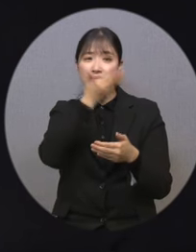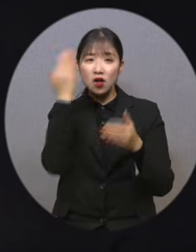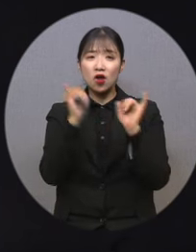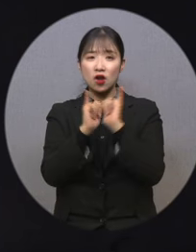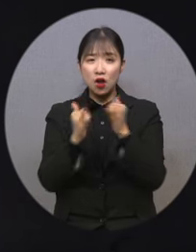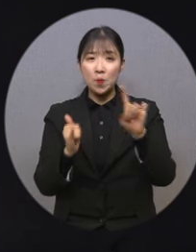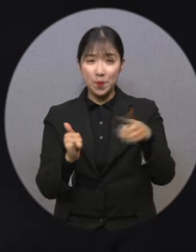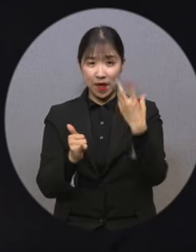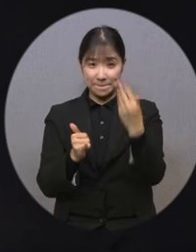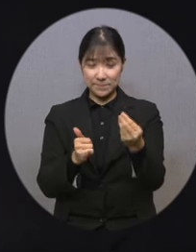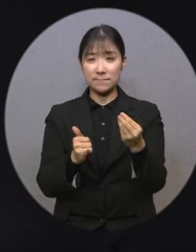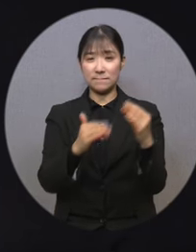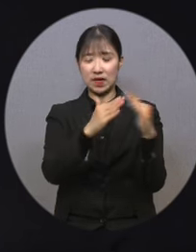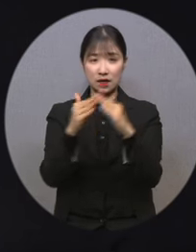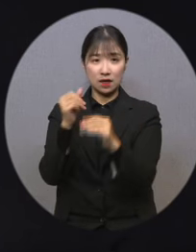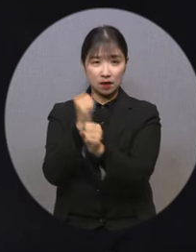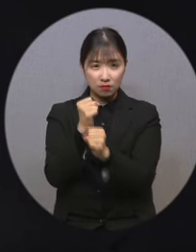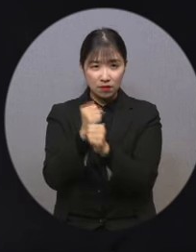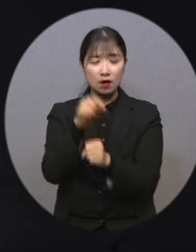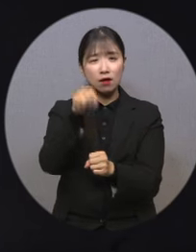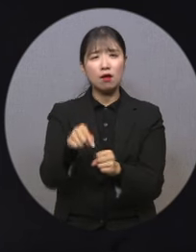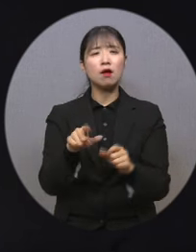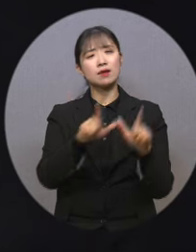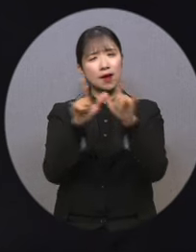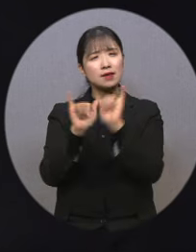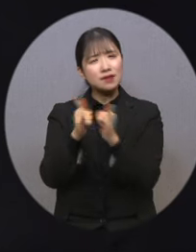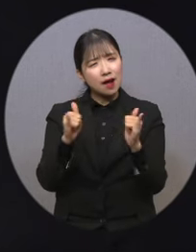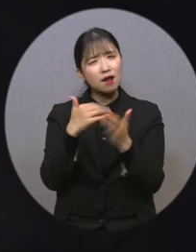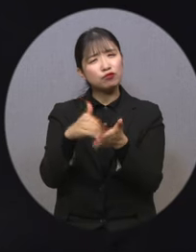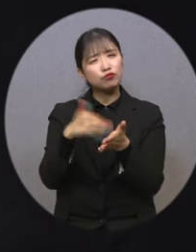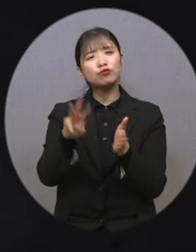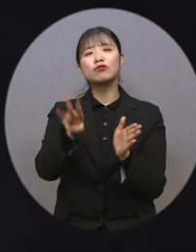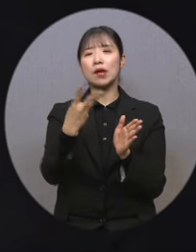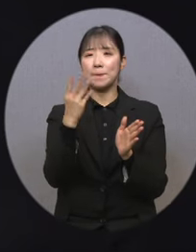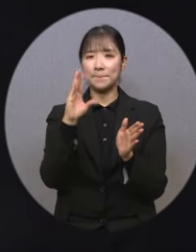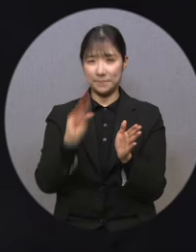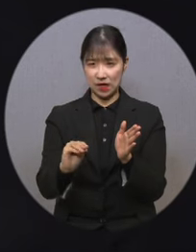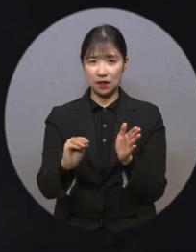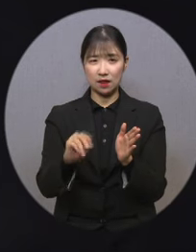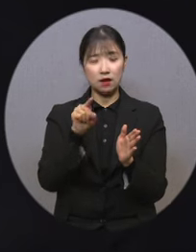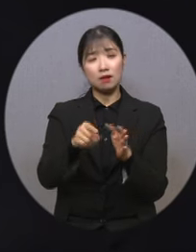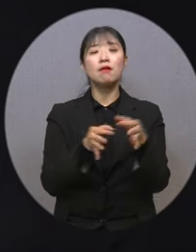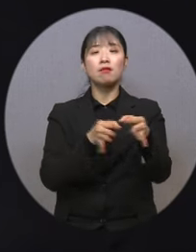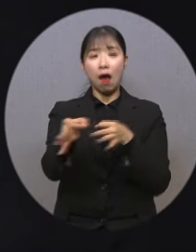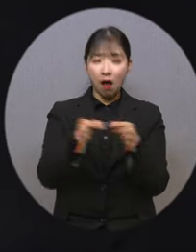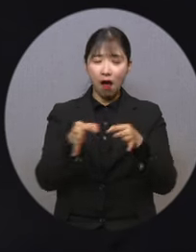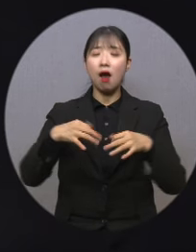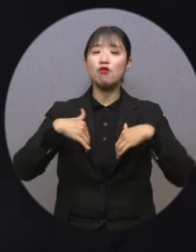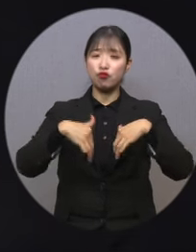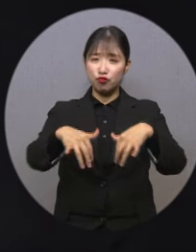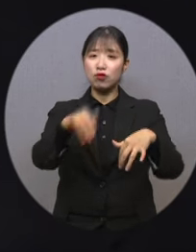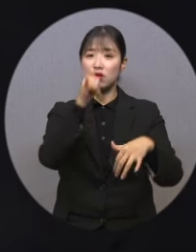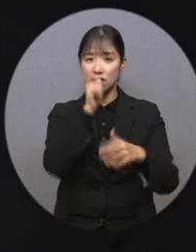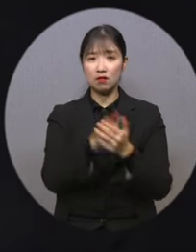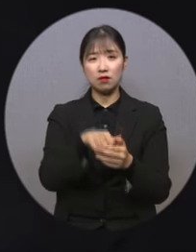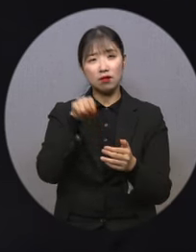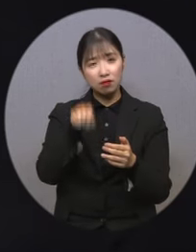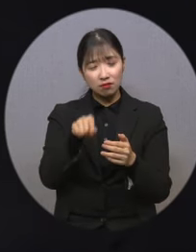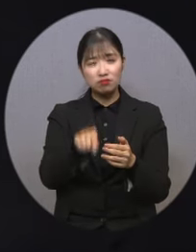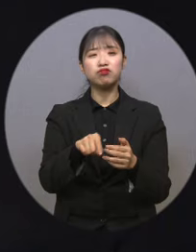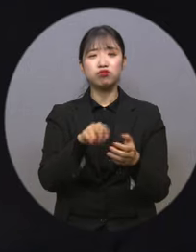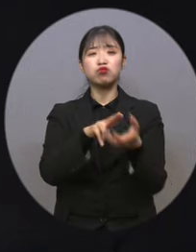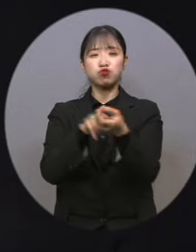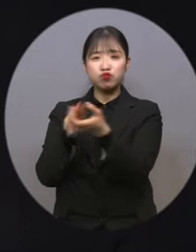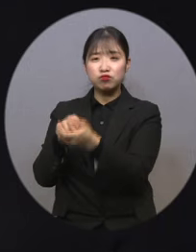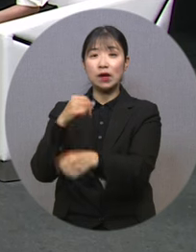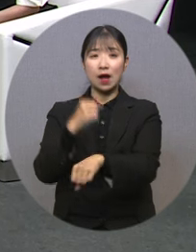청년들을 100만 가구로 지으면 거기 상주 인구가 300만 명인데 거기에 상가가 쭉 있어요. 그 상가만 분양한 것만